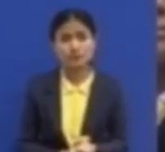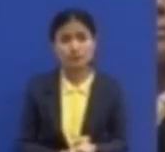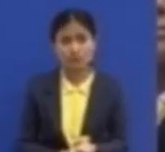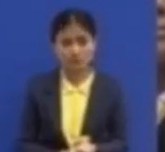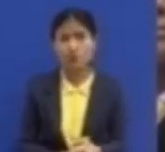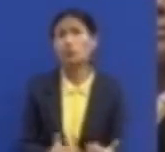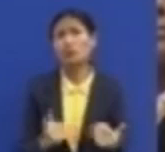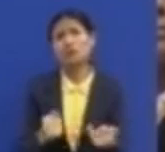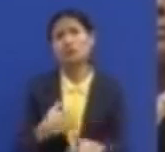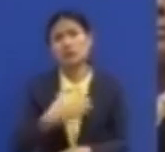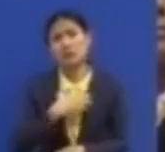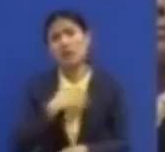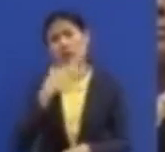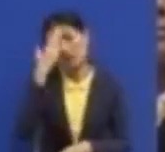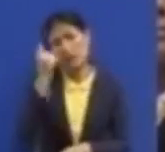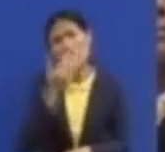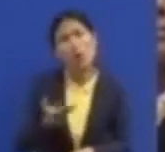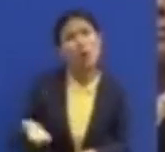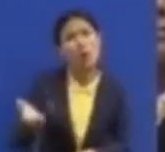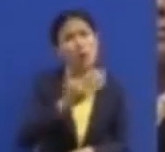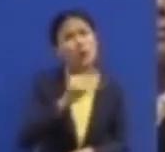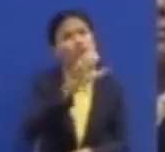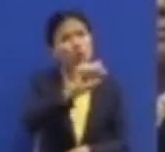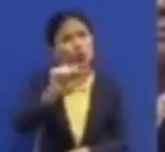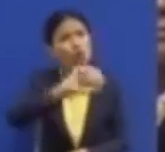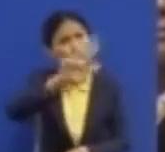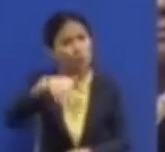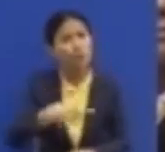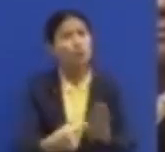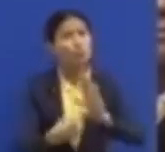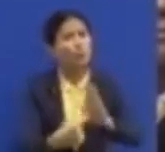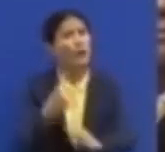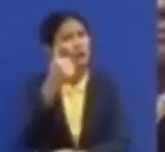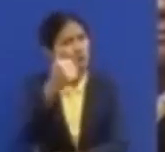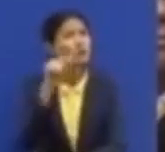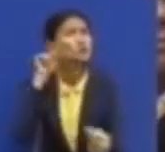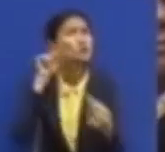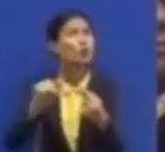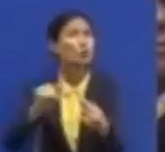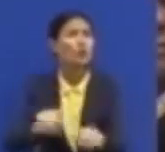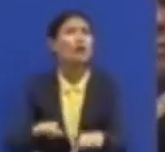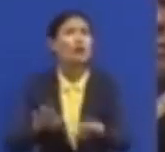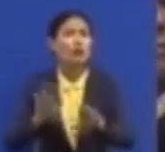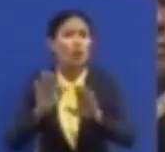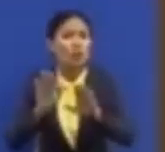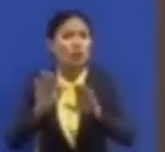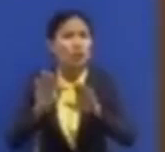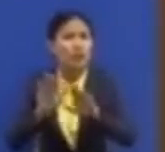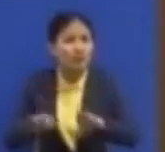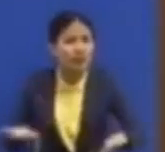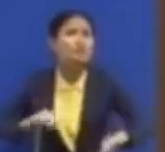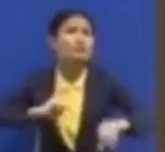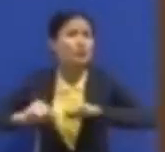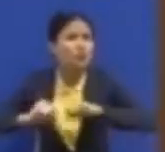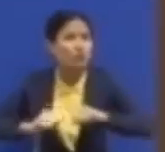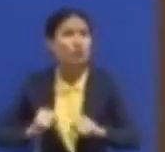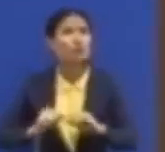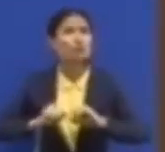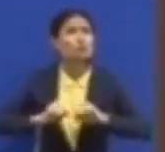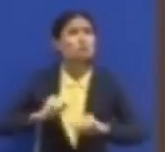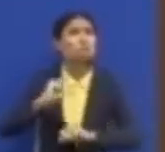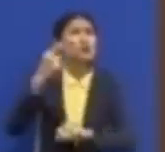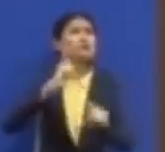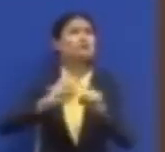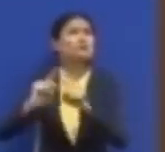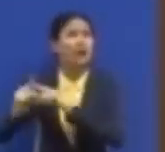างที่ดีให้กับประชาชนได้เป็นตัวอย่างที่ดีให้อนุชนรุ่นหลังได้เห็นแบบอย่างจากผู้แทนราษฎรอันทรงเกียรติเพ